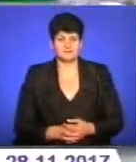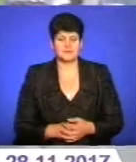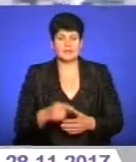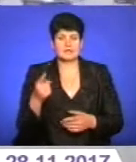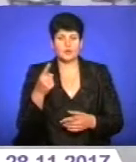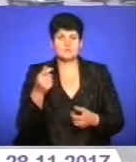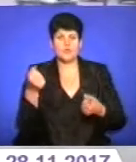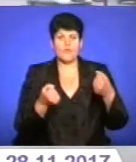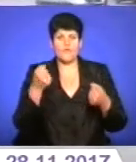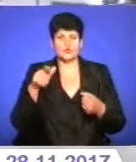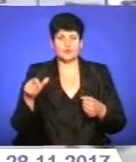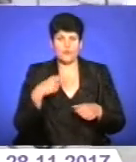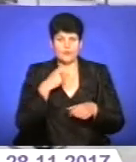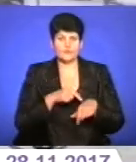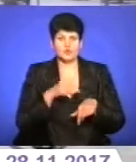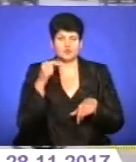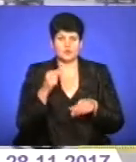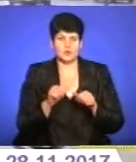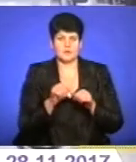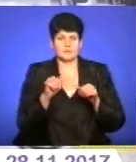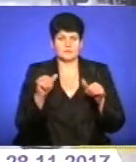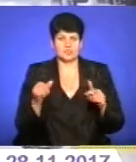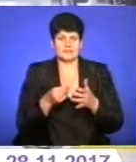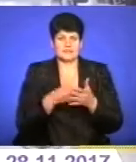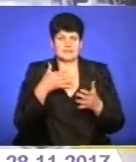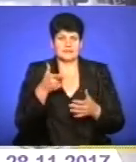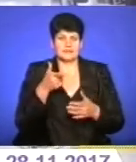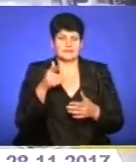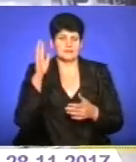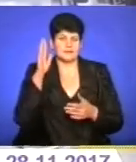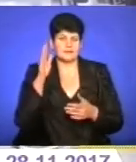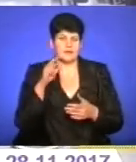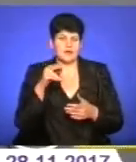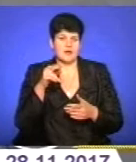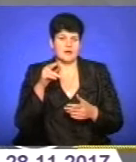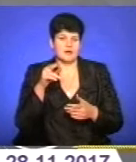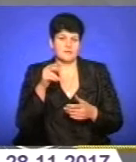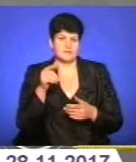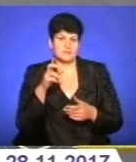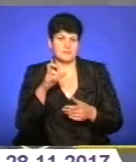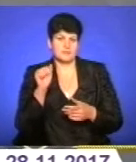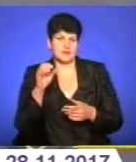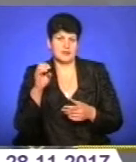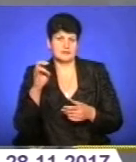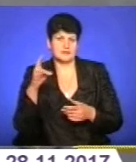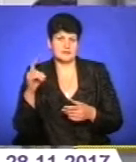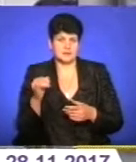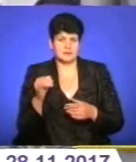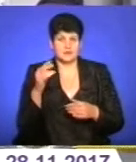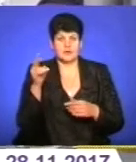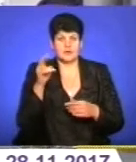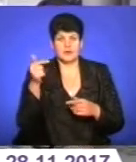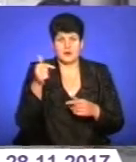Тернопільські водії кажуть, що відчули значне подорожчання пального. Причин такого підняття цін не розуміють, адже курс гривні останнім часом не падав.